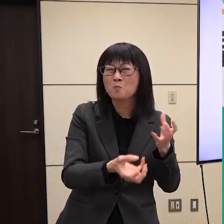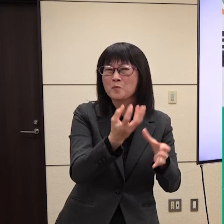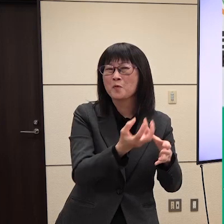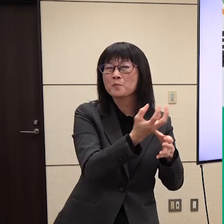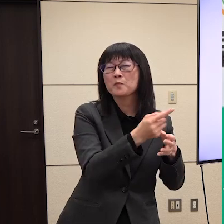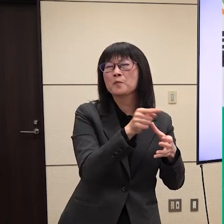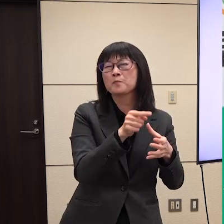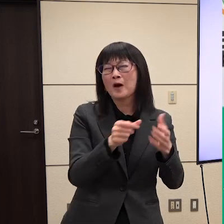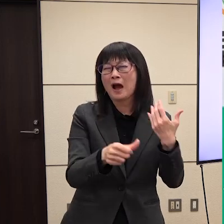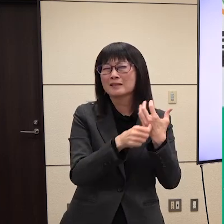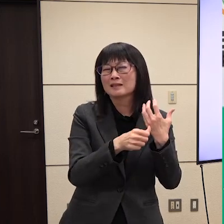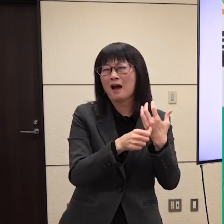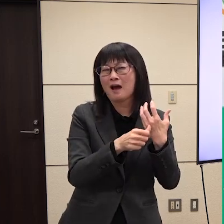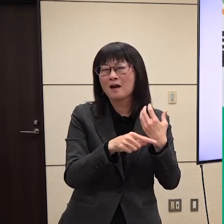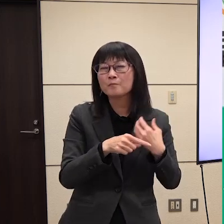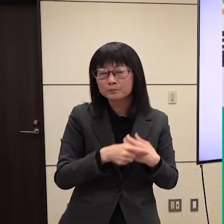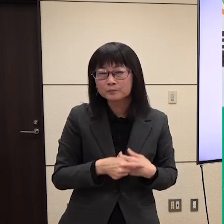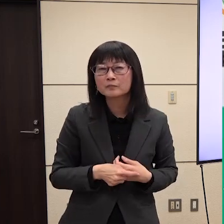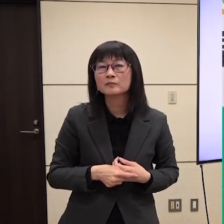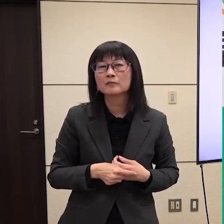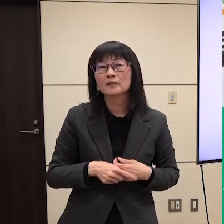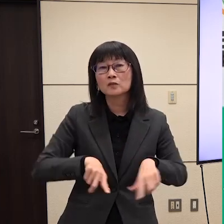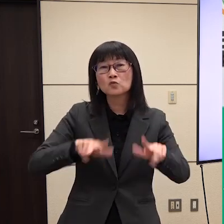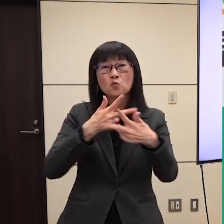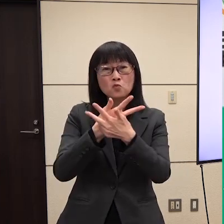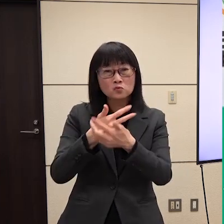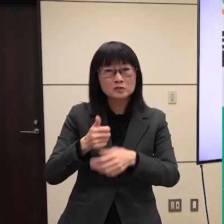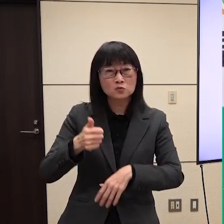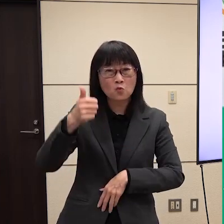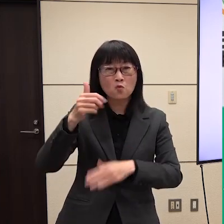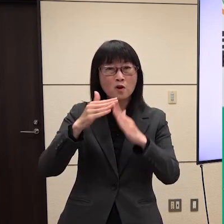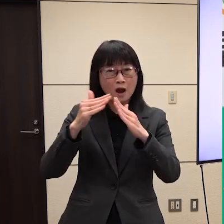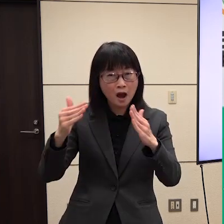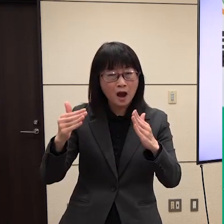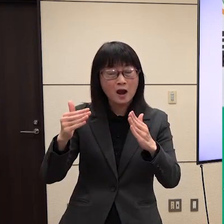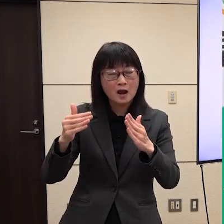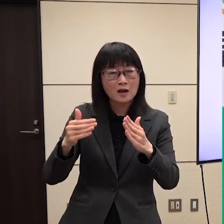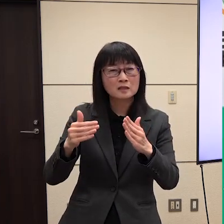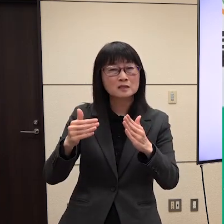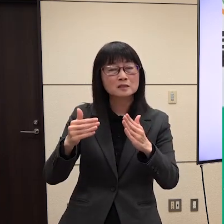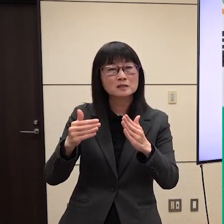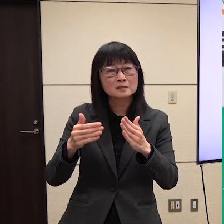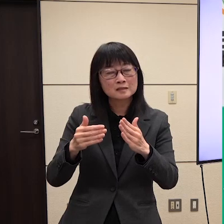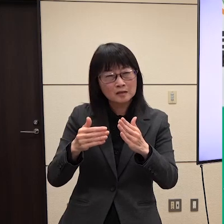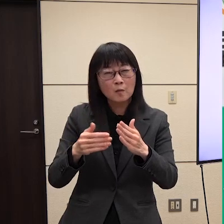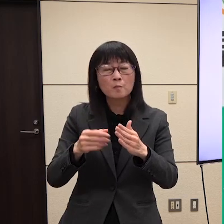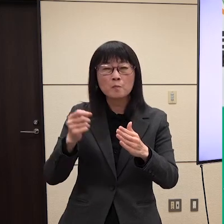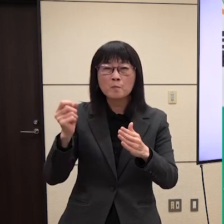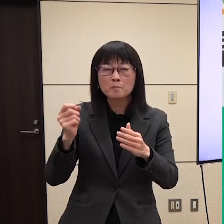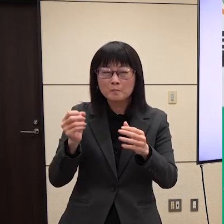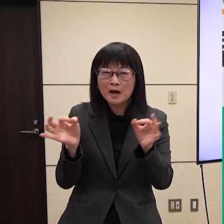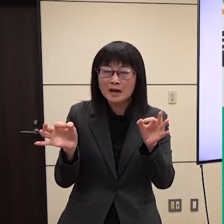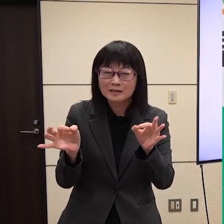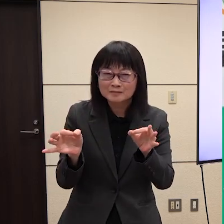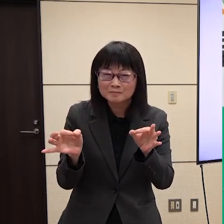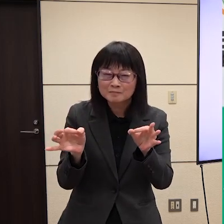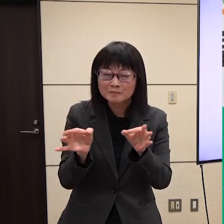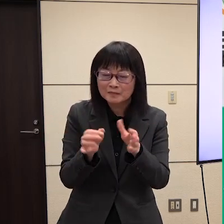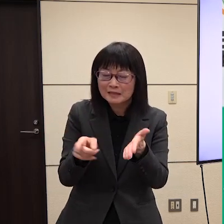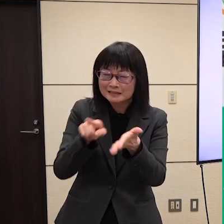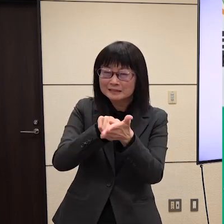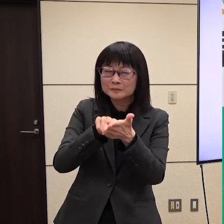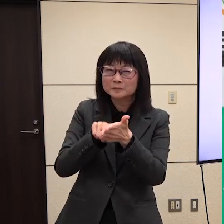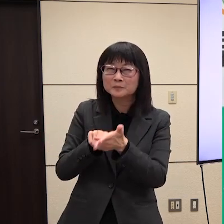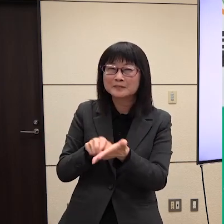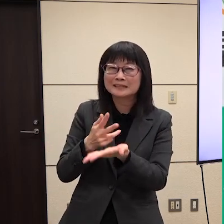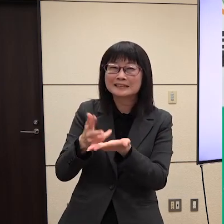で、実は東北市長会の、要望事項には入ってなかったんですけど、急遽会長の、